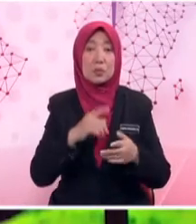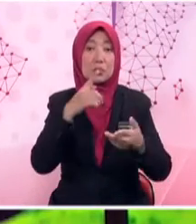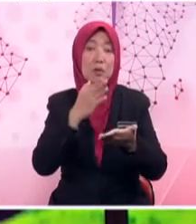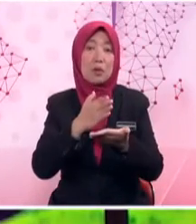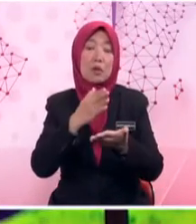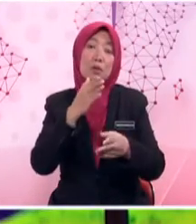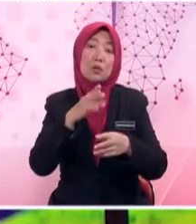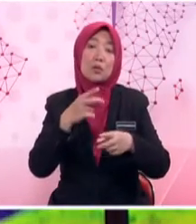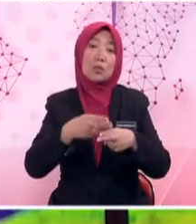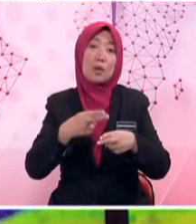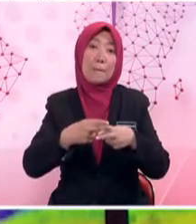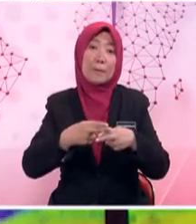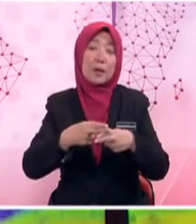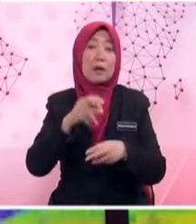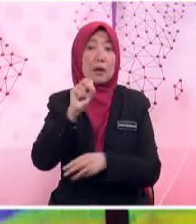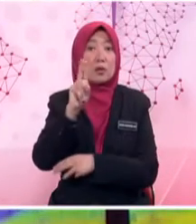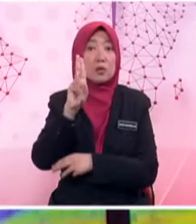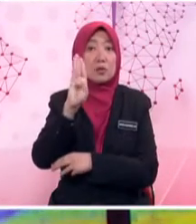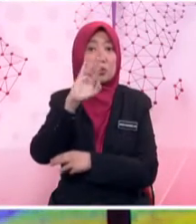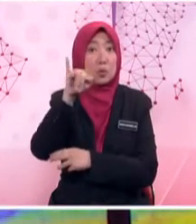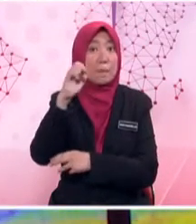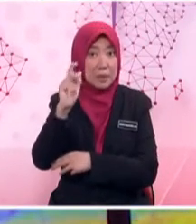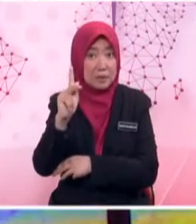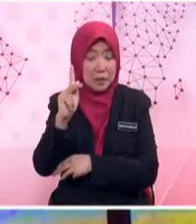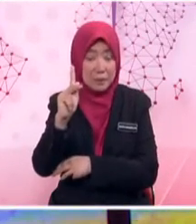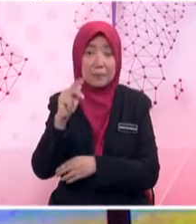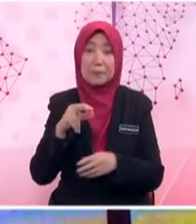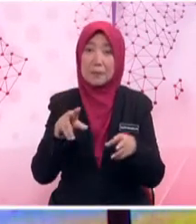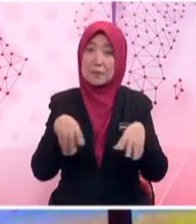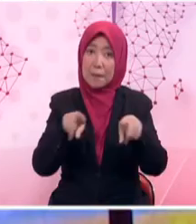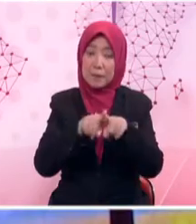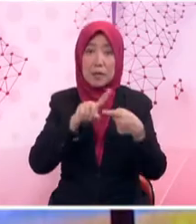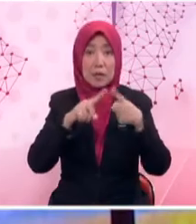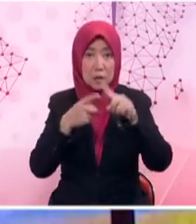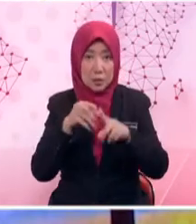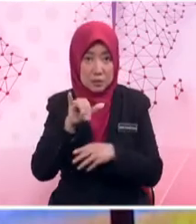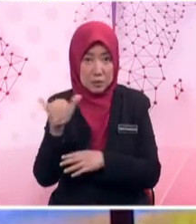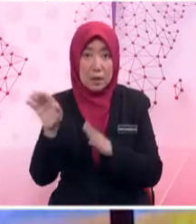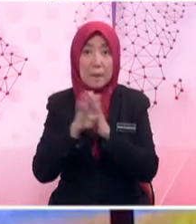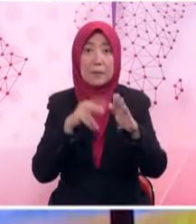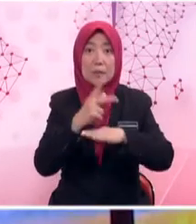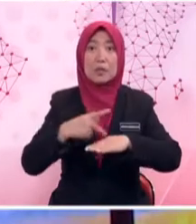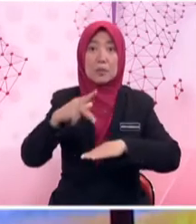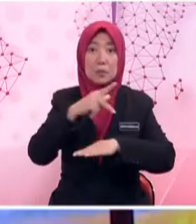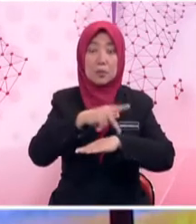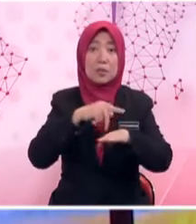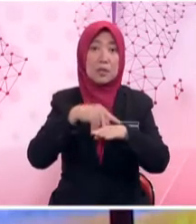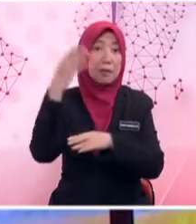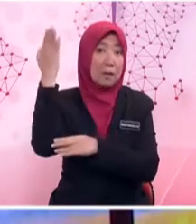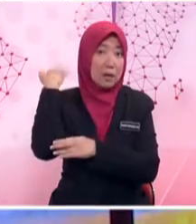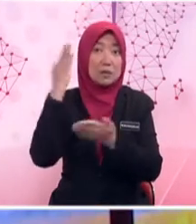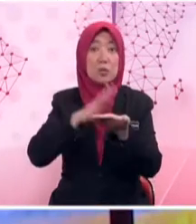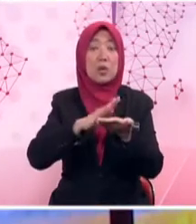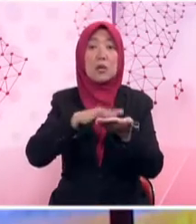adalah subjek bersama kawan-kawannya tu. Berkebun di belakang